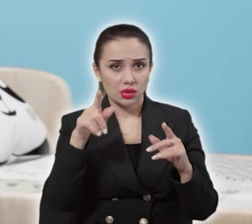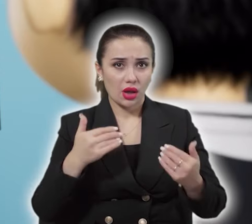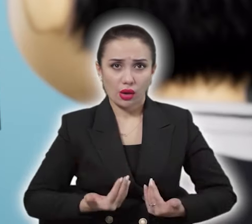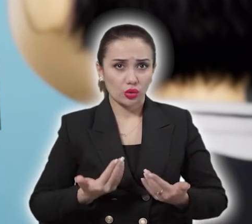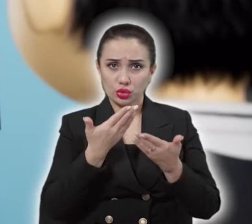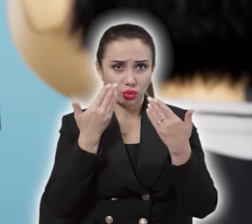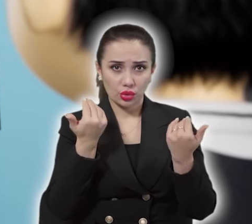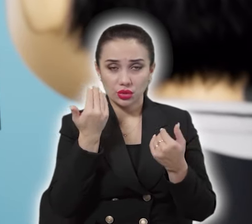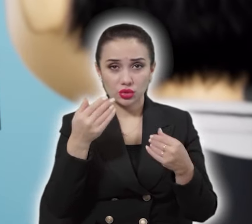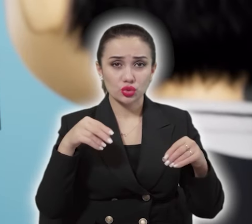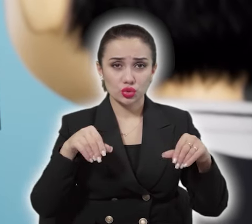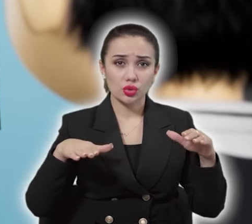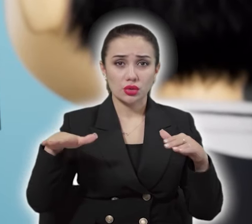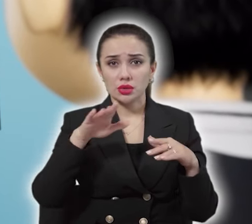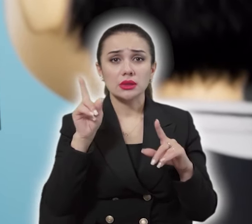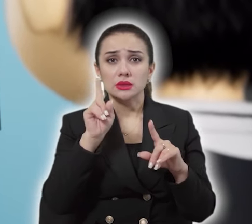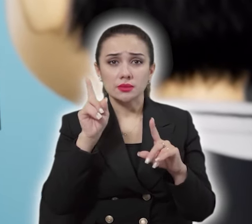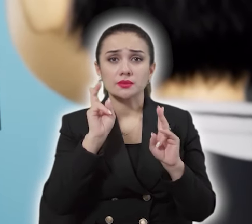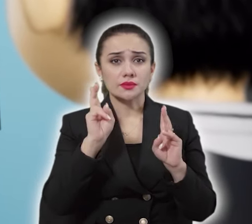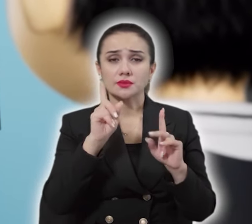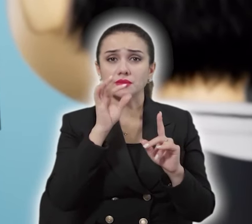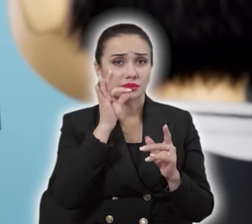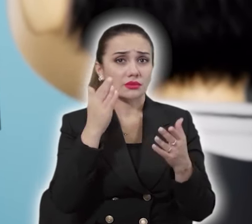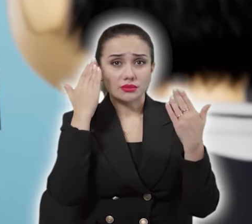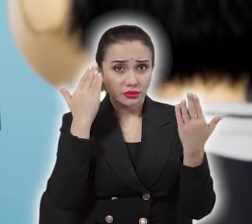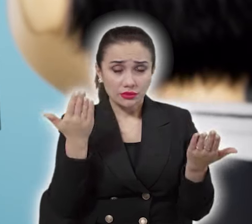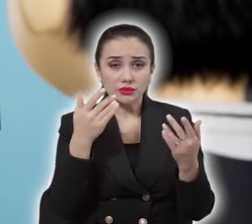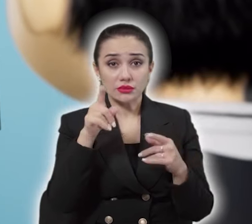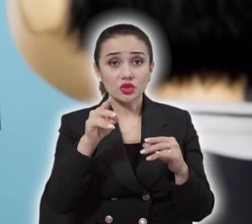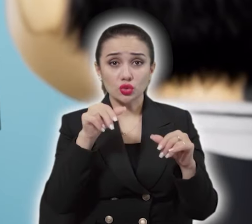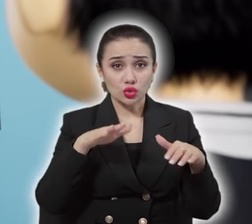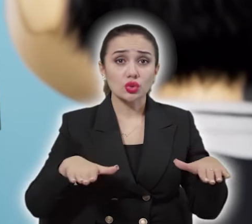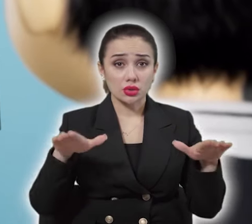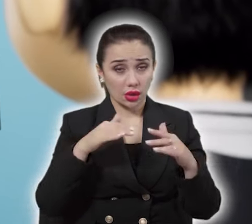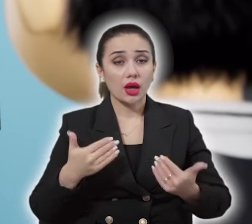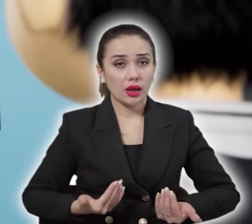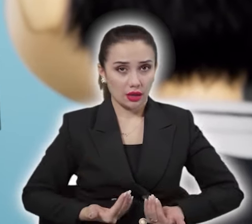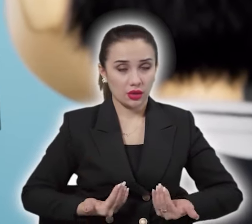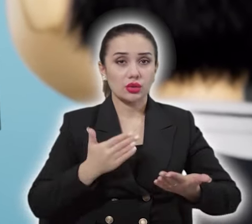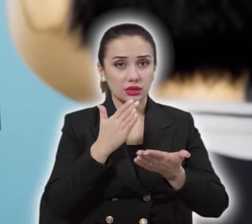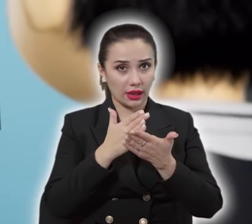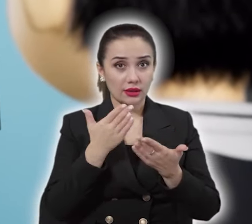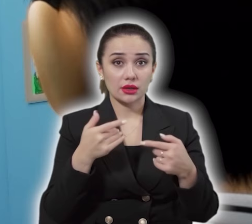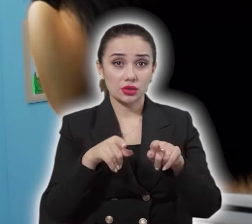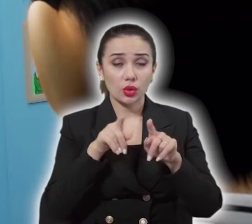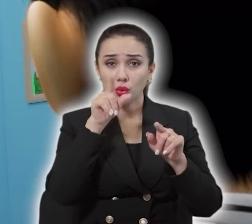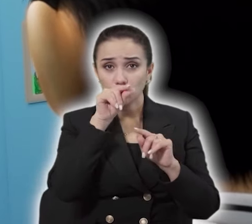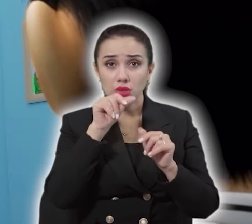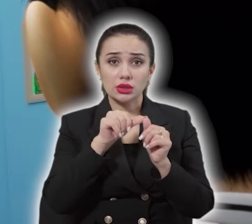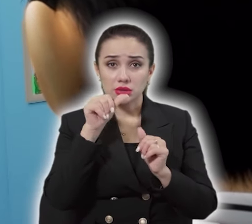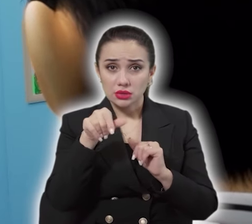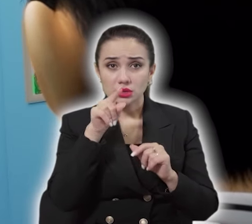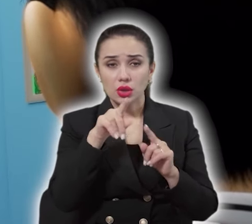yo'q-ku. Ha, cho'llar haqida kim senga nima deganini bilmadim-ku, ya, lekin cho'llarda ham hayot qaynaydi.